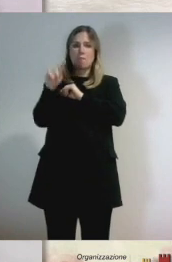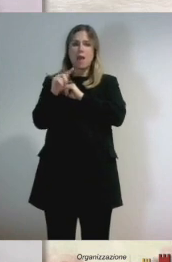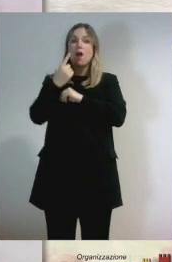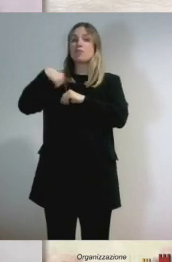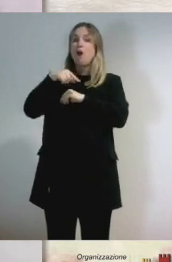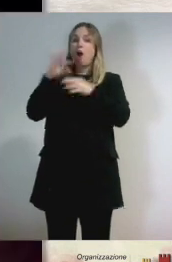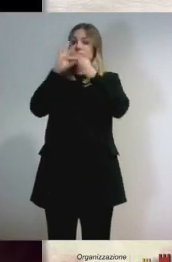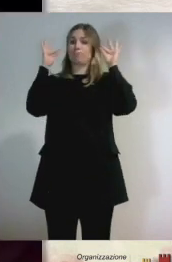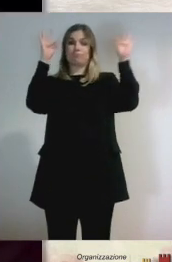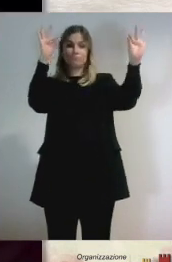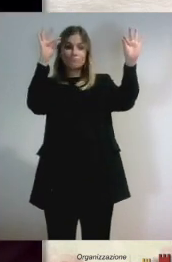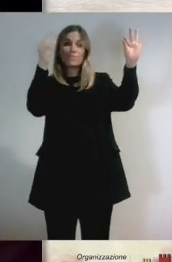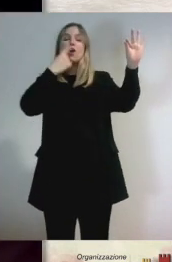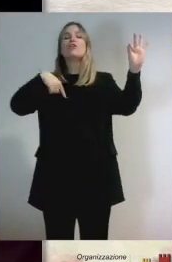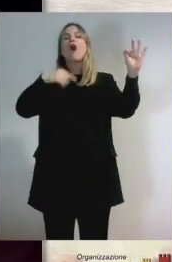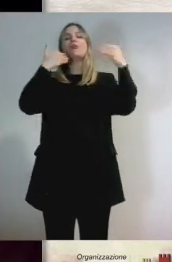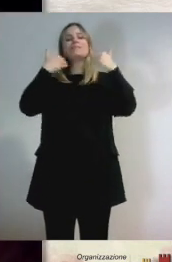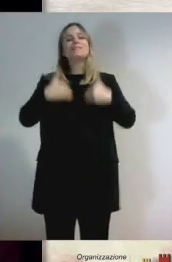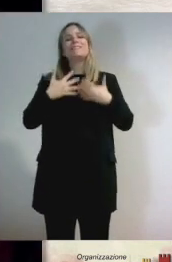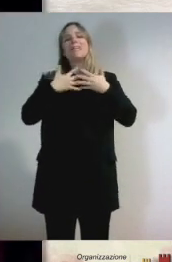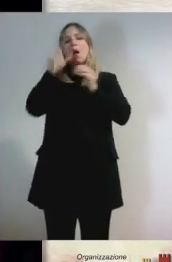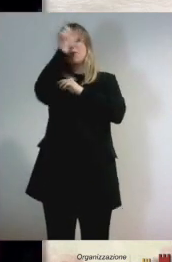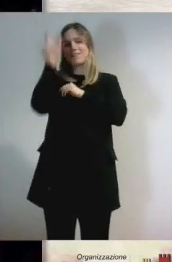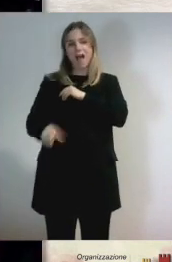a tutti noi e Viva l'Italia dei comuni